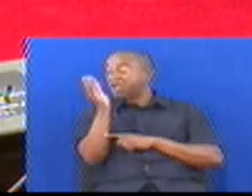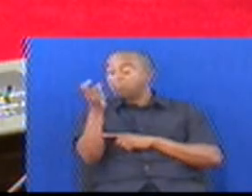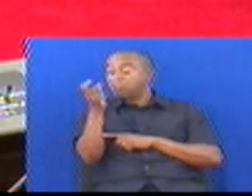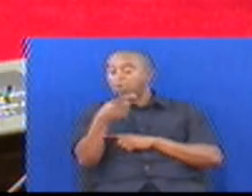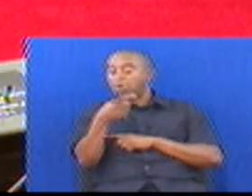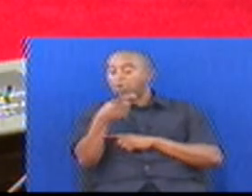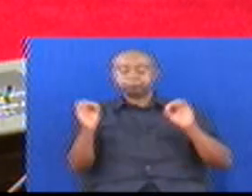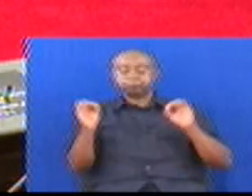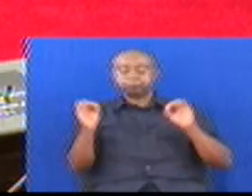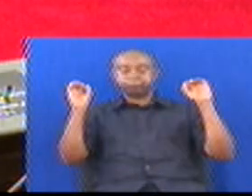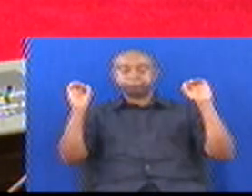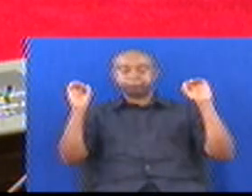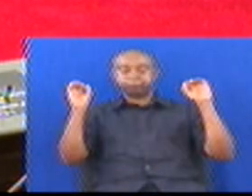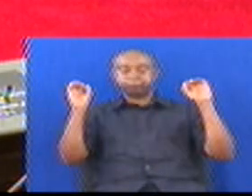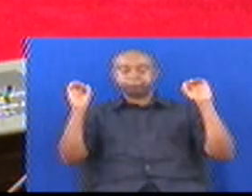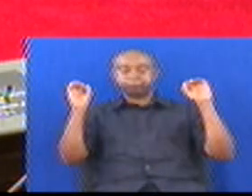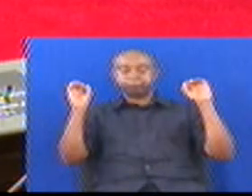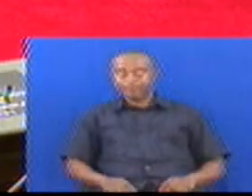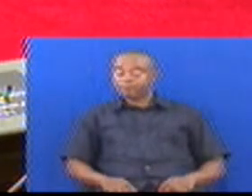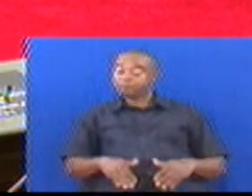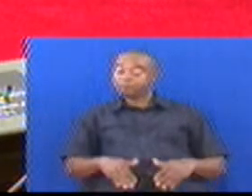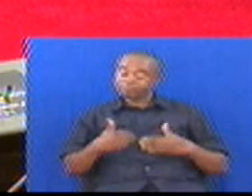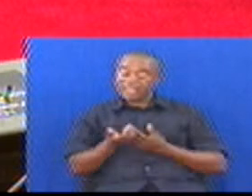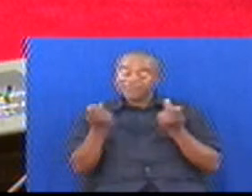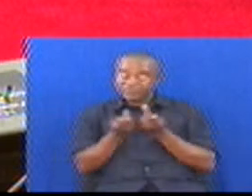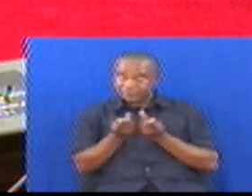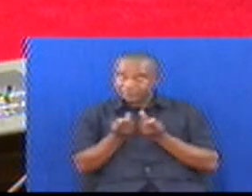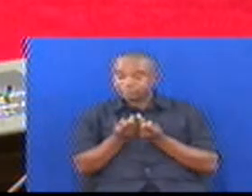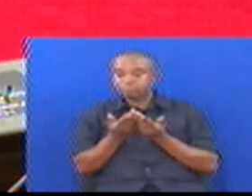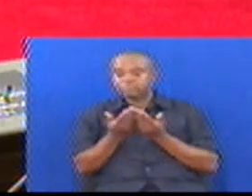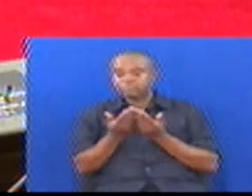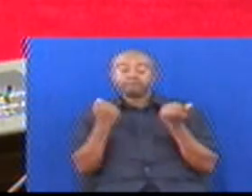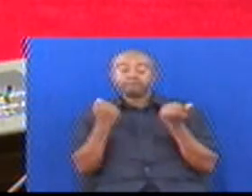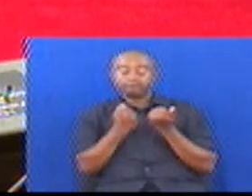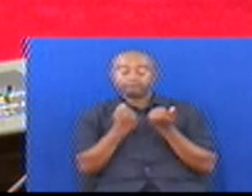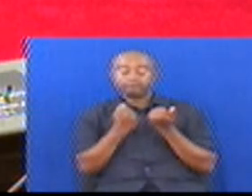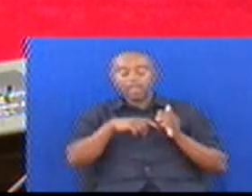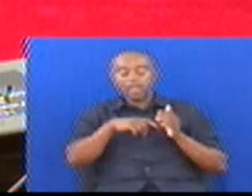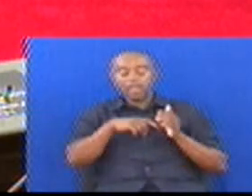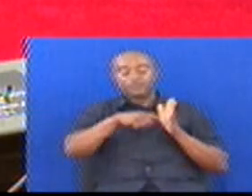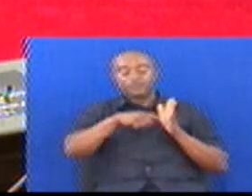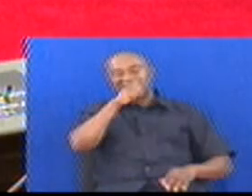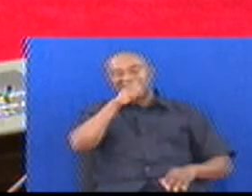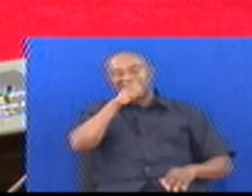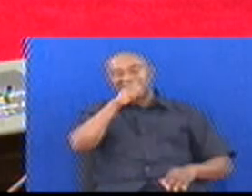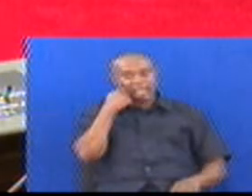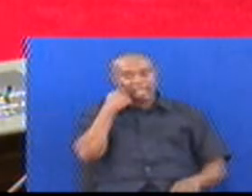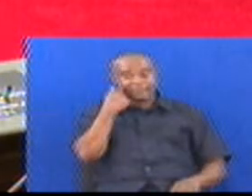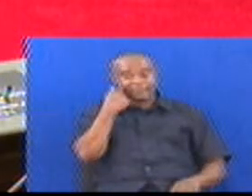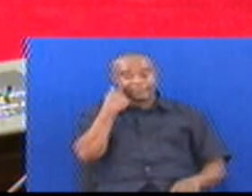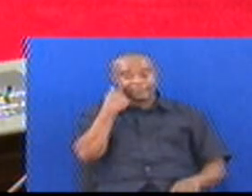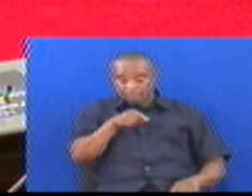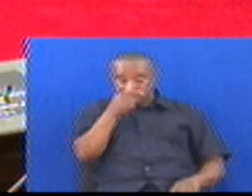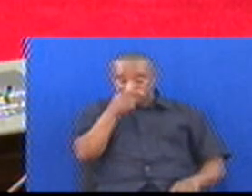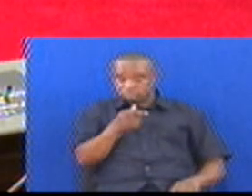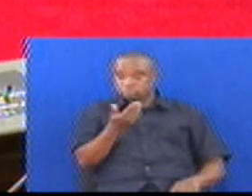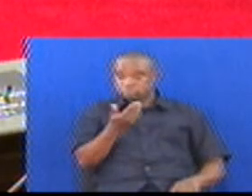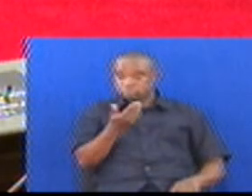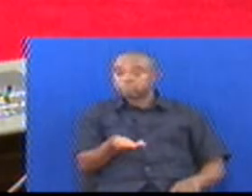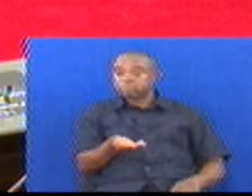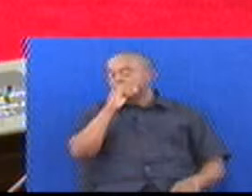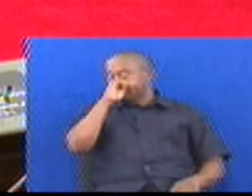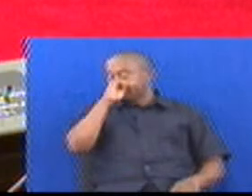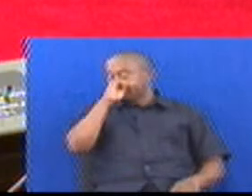mkopo kutoka TADB. Vile vile ujenzi wa viwanda vya nyama vya Tan Choice Limited, Elia Food